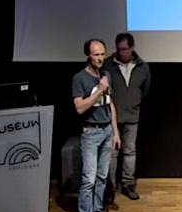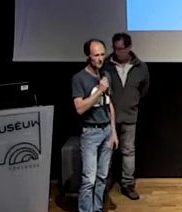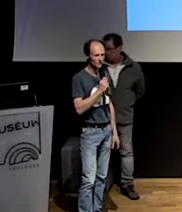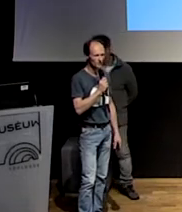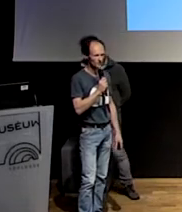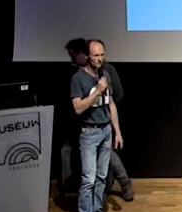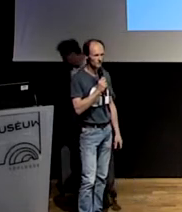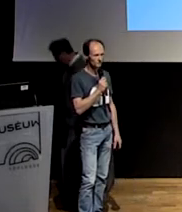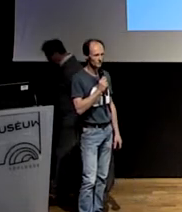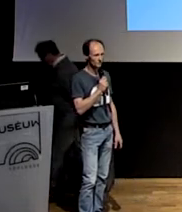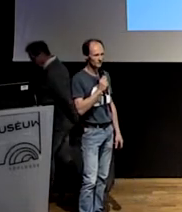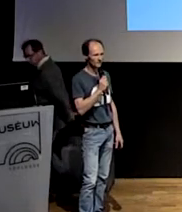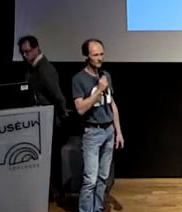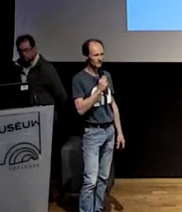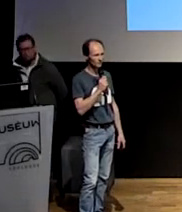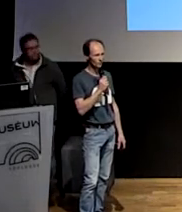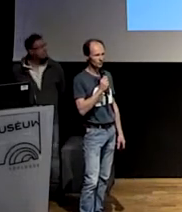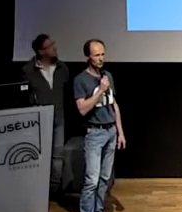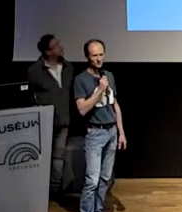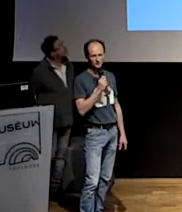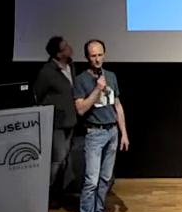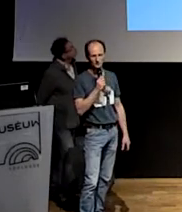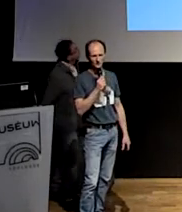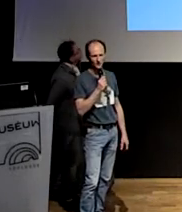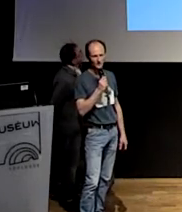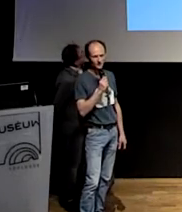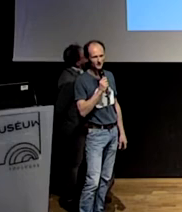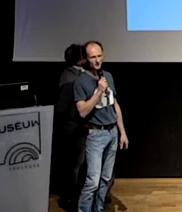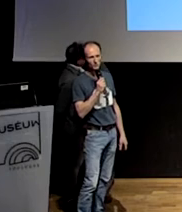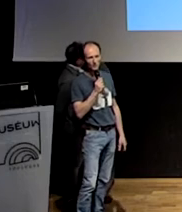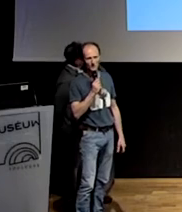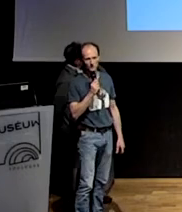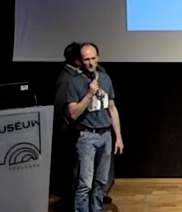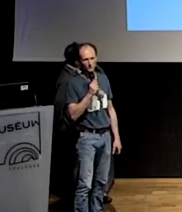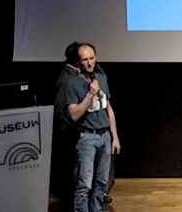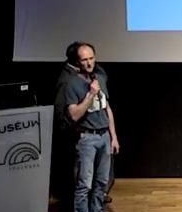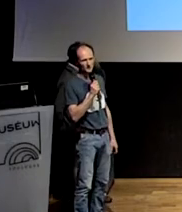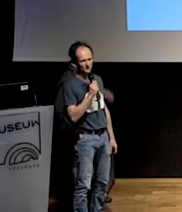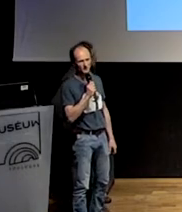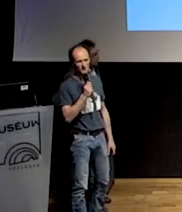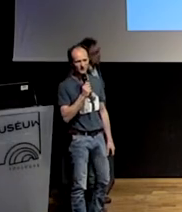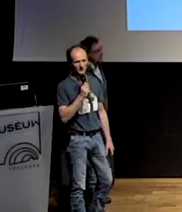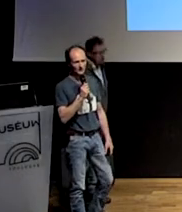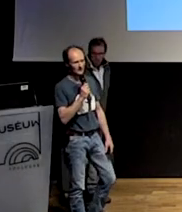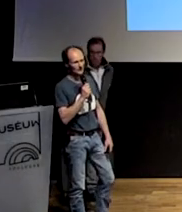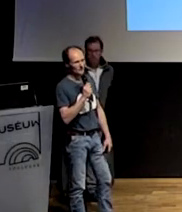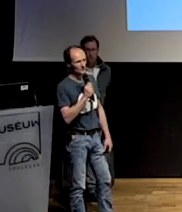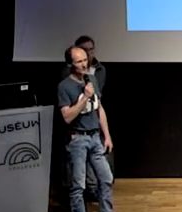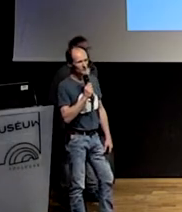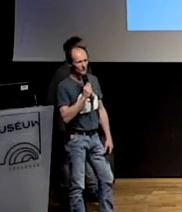mais quand même très très proche de la réalité c'est alexis noyage pas si vous le connaissez qui a fait